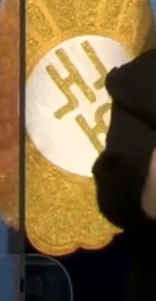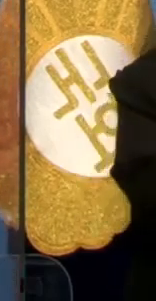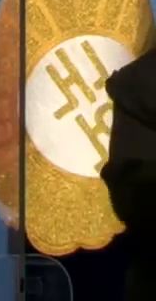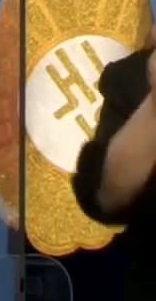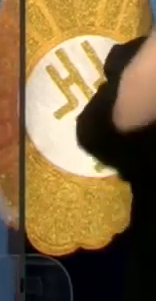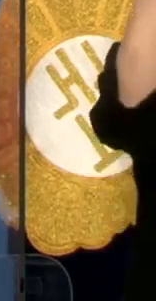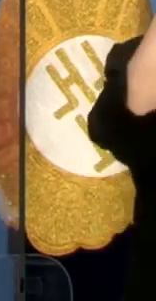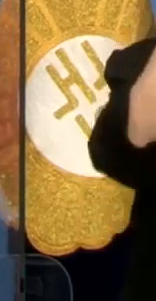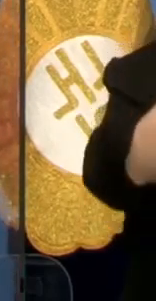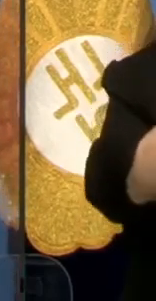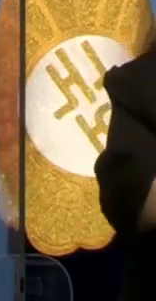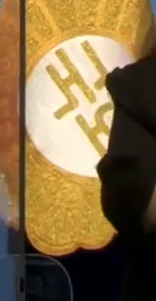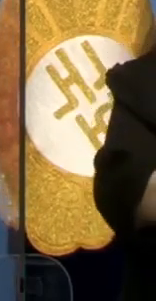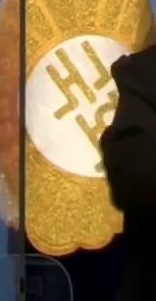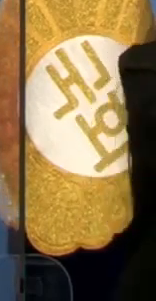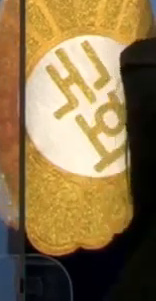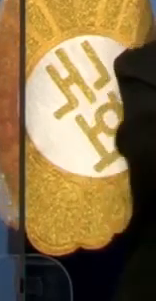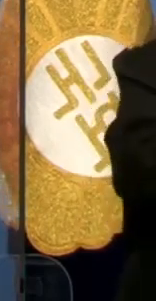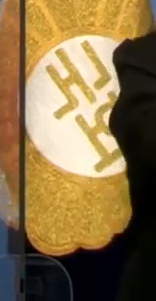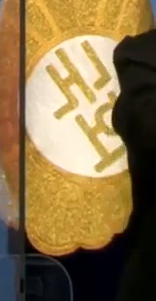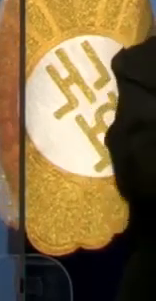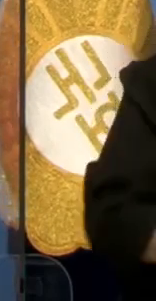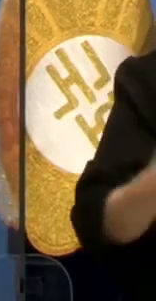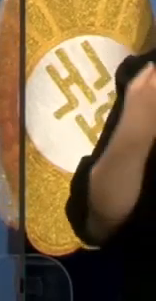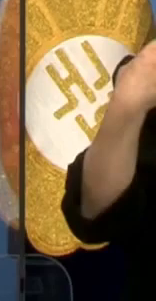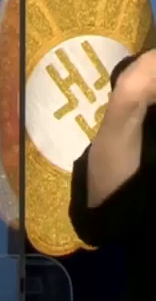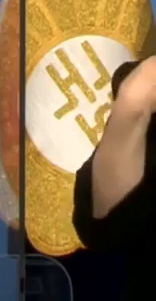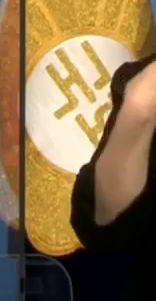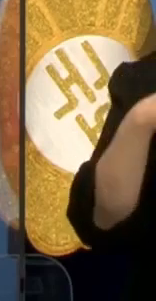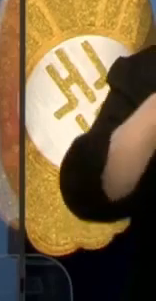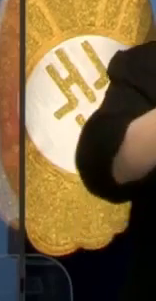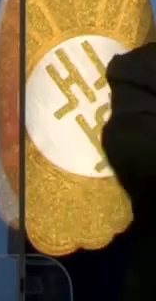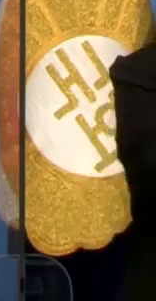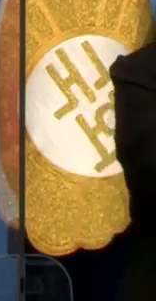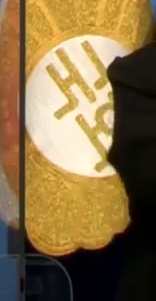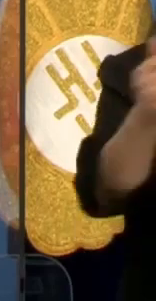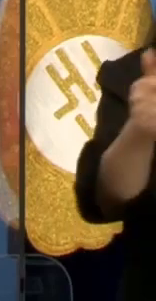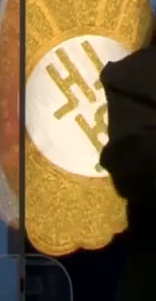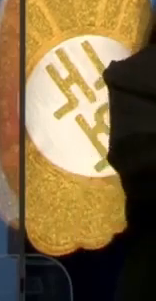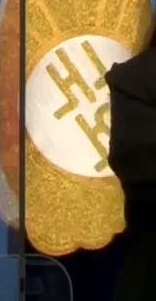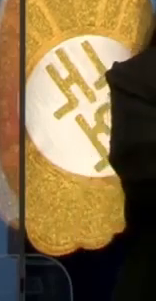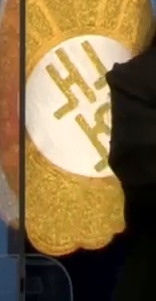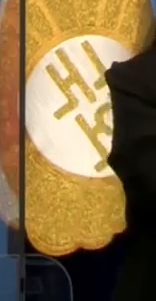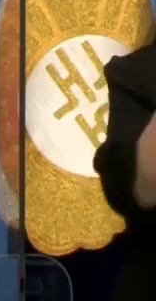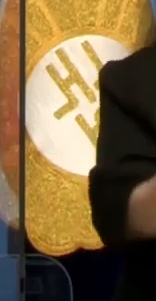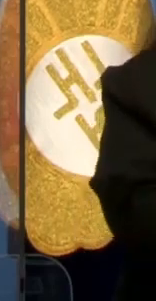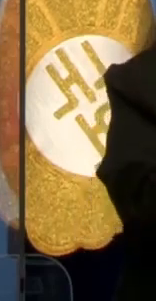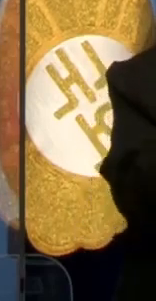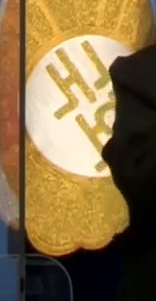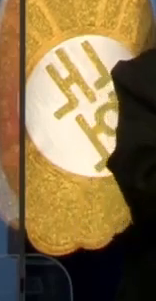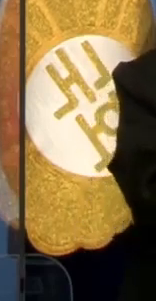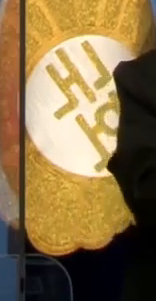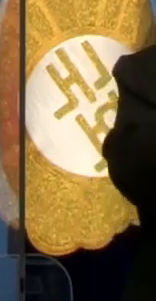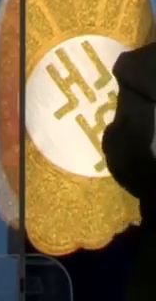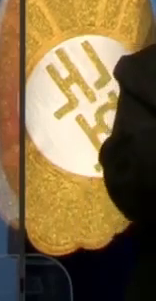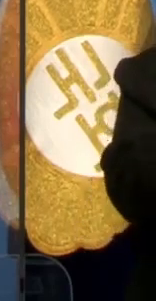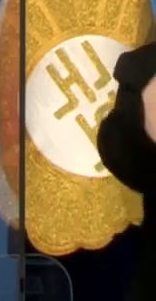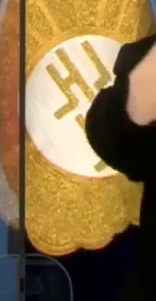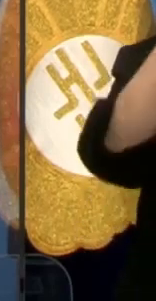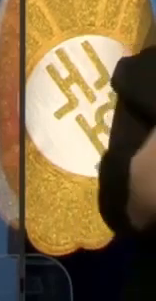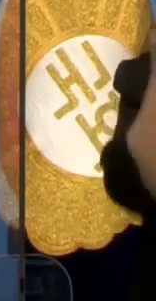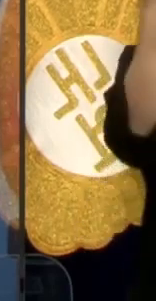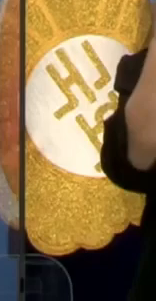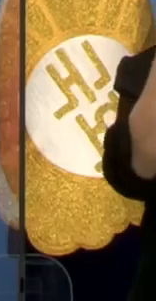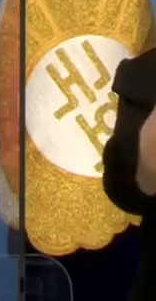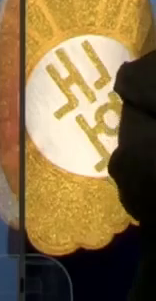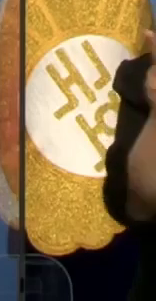고통받는 현실에서 가장 중요한 명제인 정권교체를 이루겠다는 것이었으며 그 중심은 제1야당인 국민의힘이